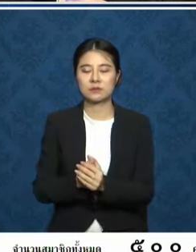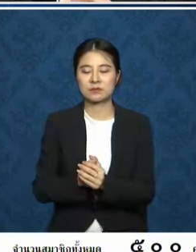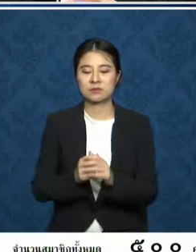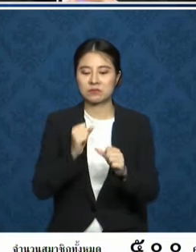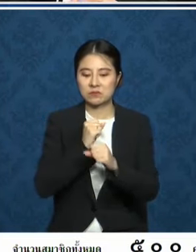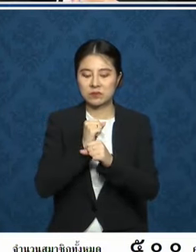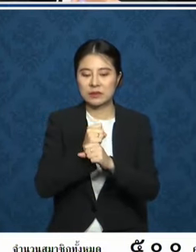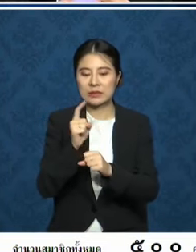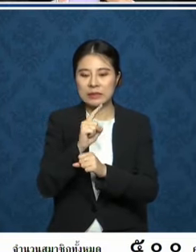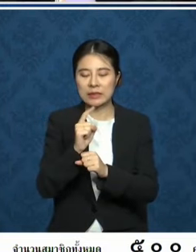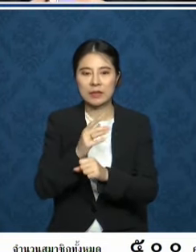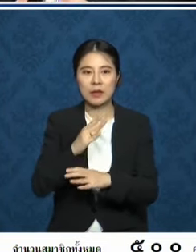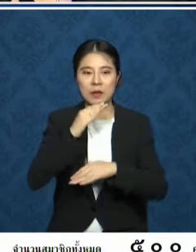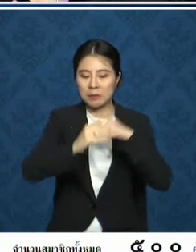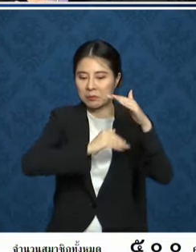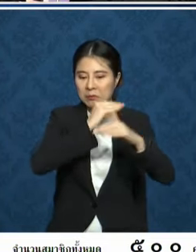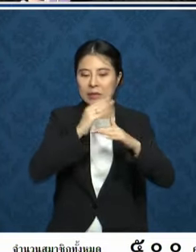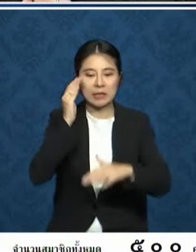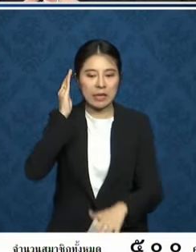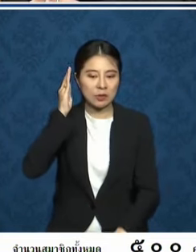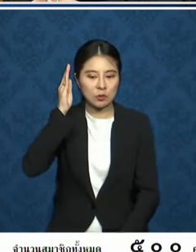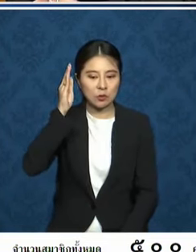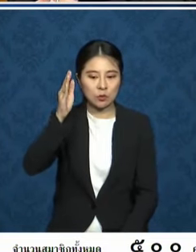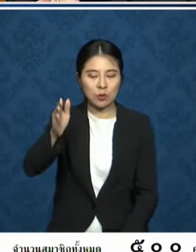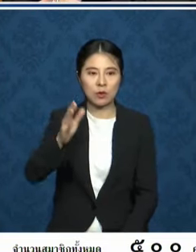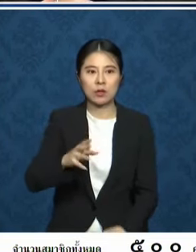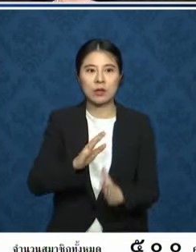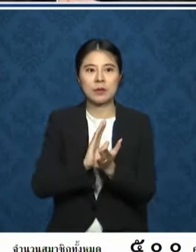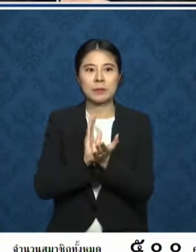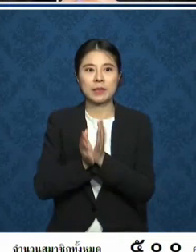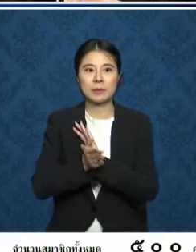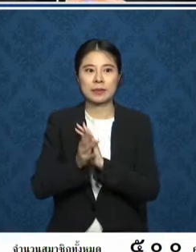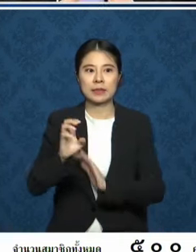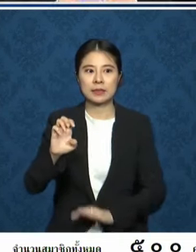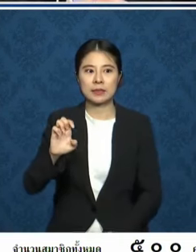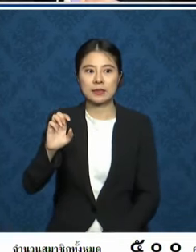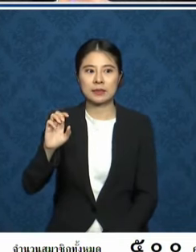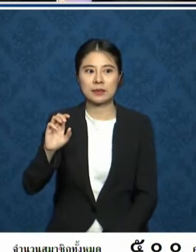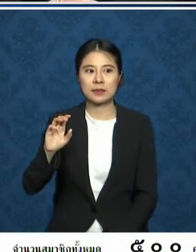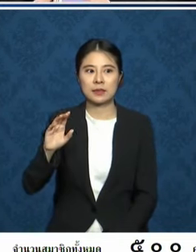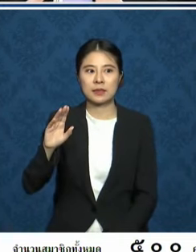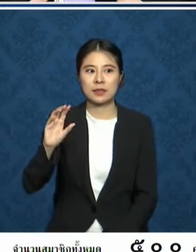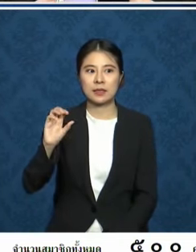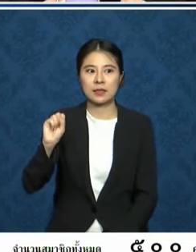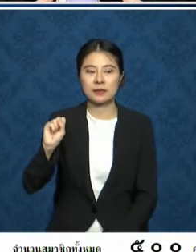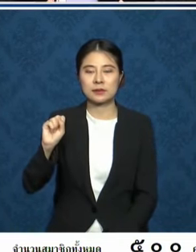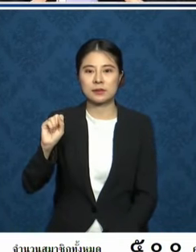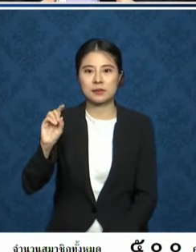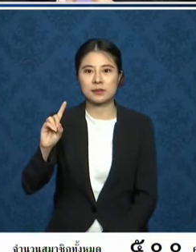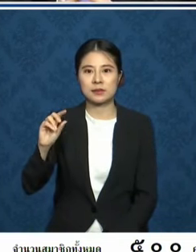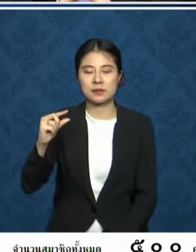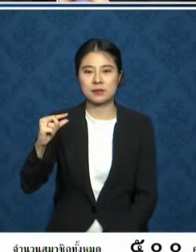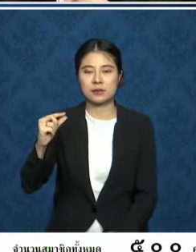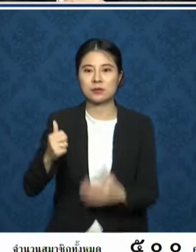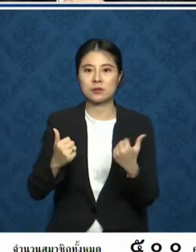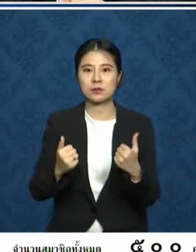้คามยังยืนซึปัจจุบันแปรรูปมาเป็น ESG แปรรูปมาเป็น SDGที่ประเทศ